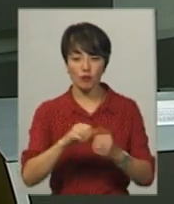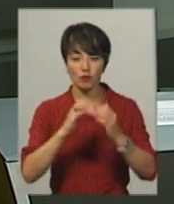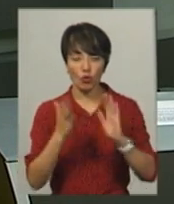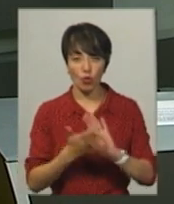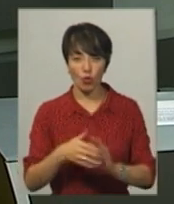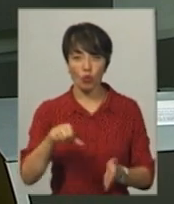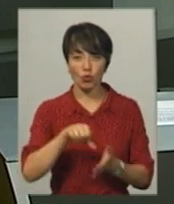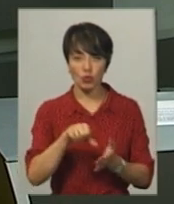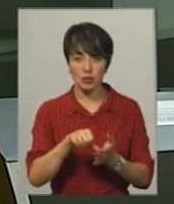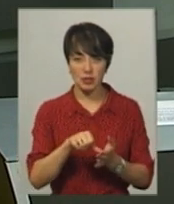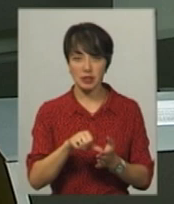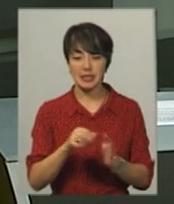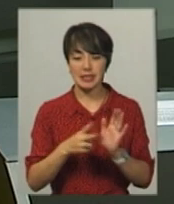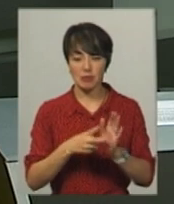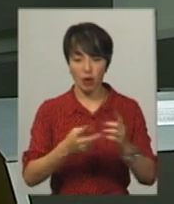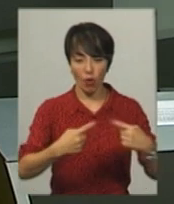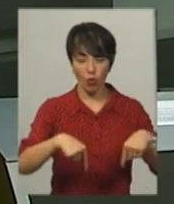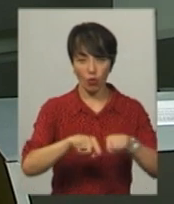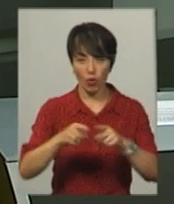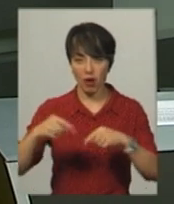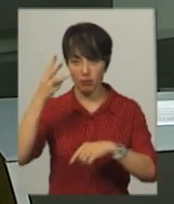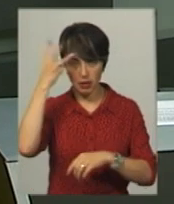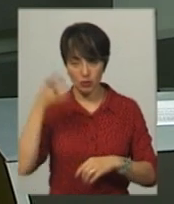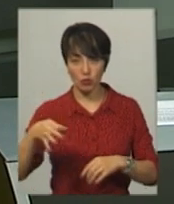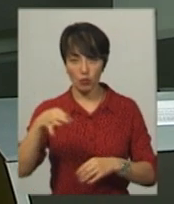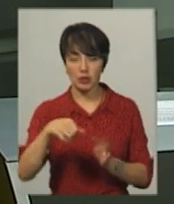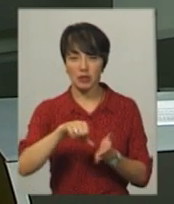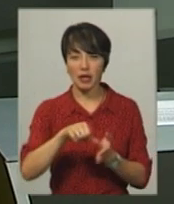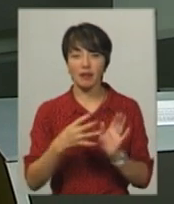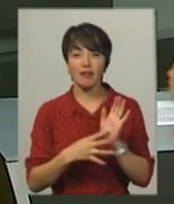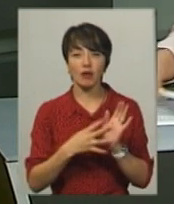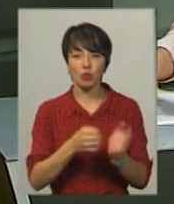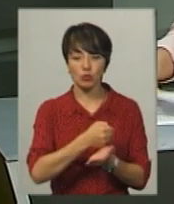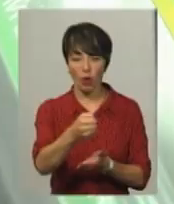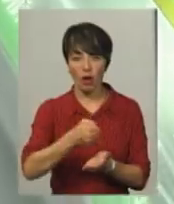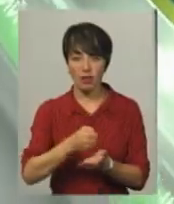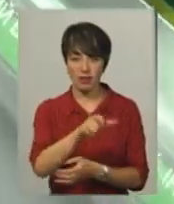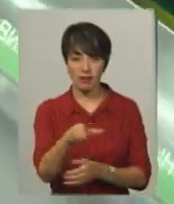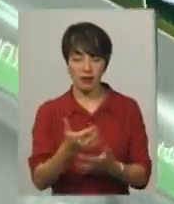участь у виборах на 7 одномандатних округах у Хмельницькій області бере 90 кандидатів.